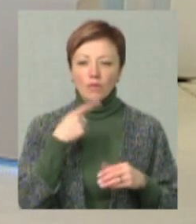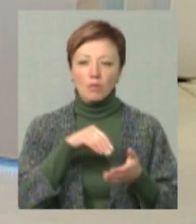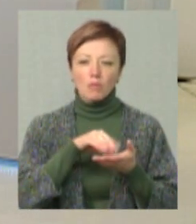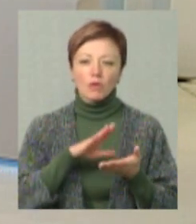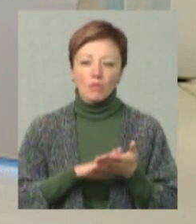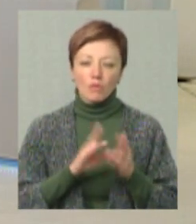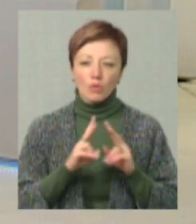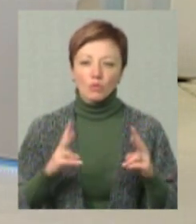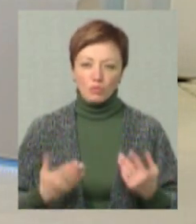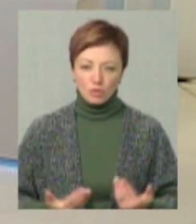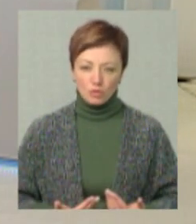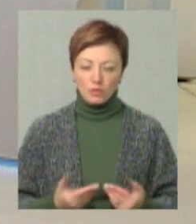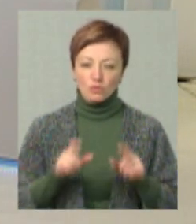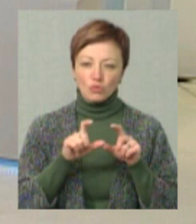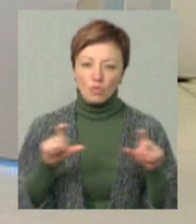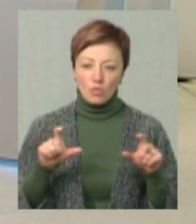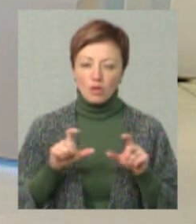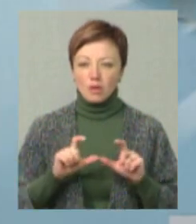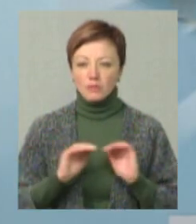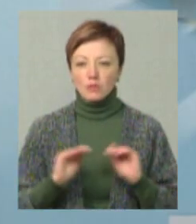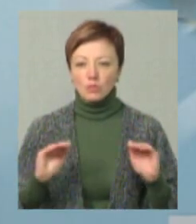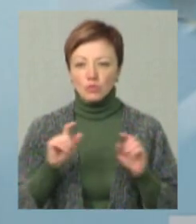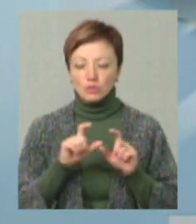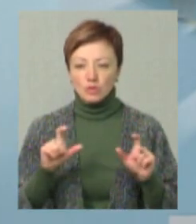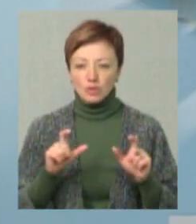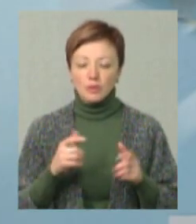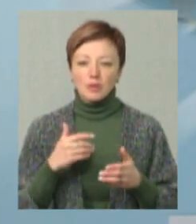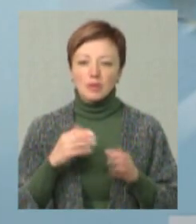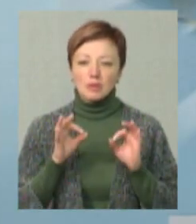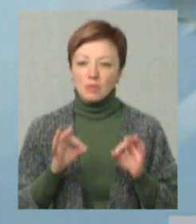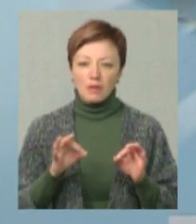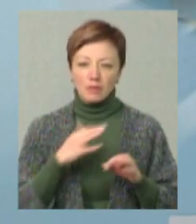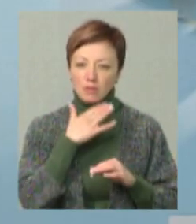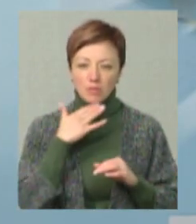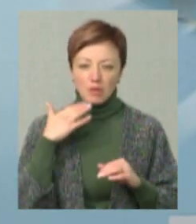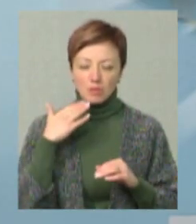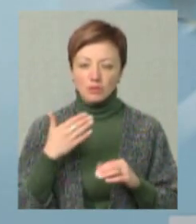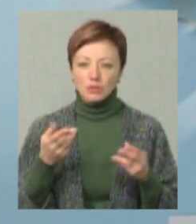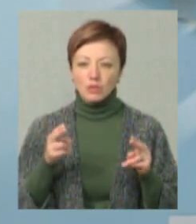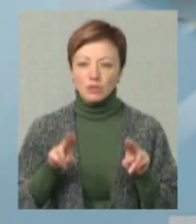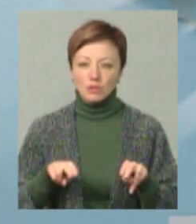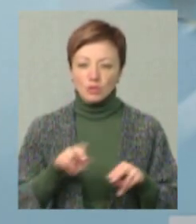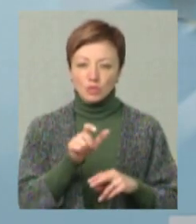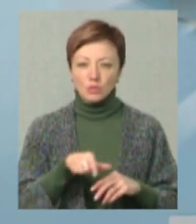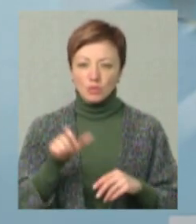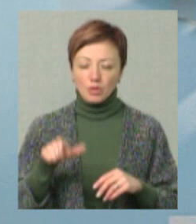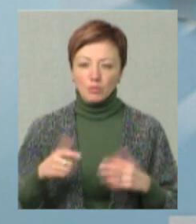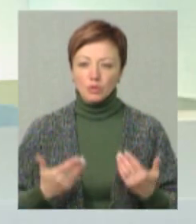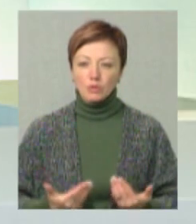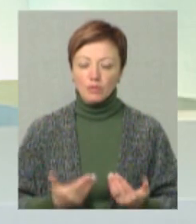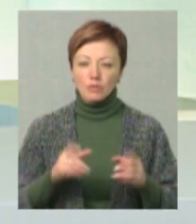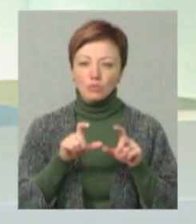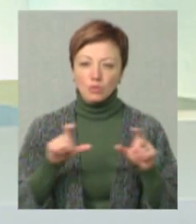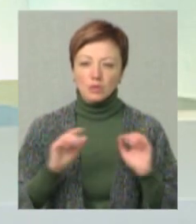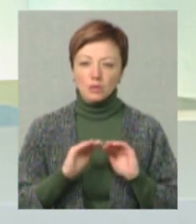тих облікованих, хто проживає в школах, можливо, чи в садочках? Ну, насправді не така велика кількість вже залишилася людей